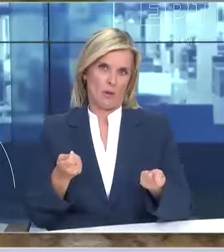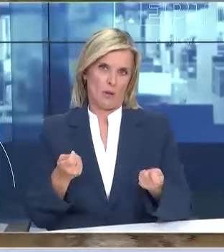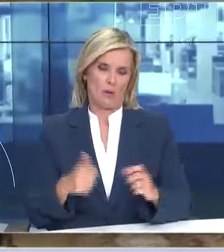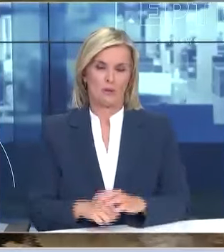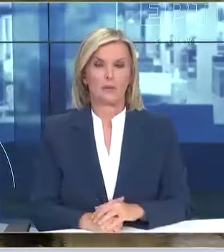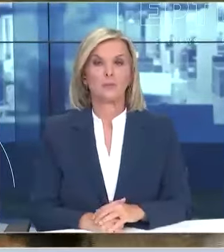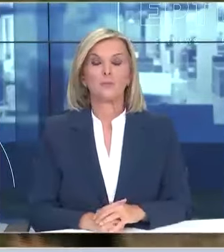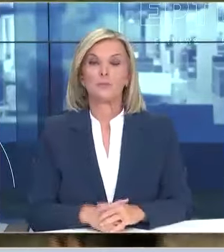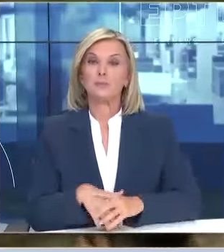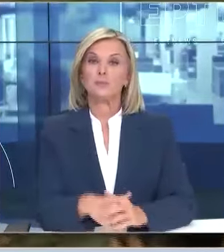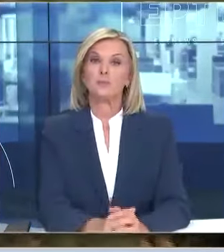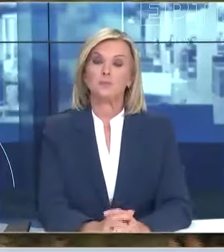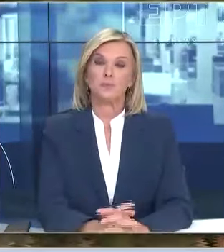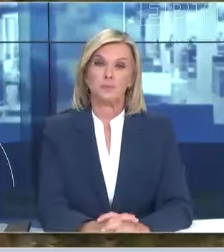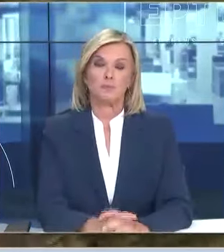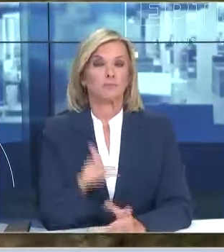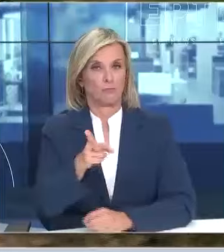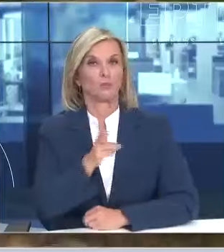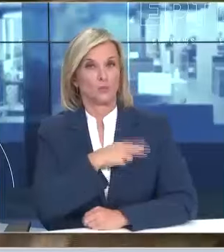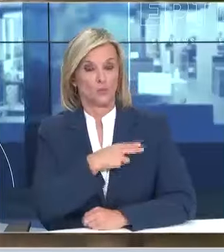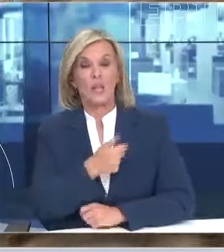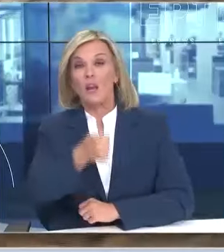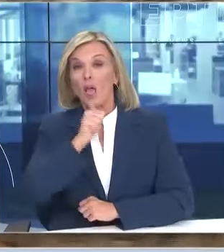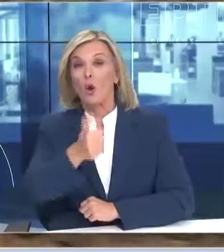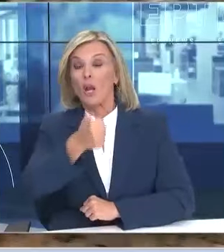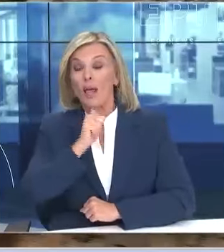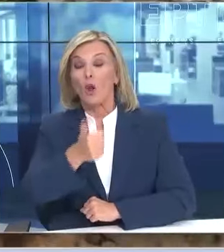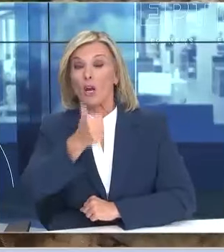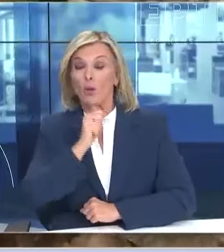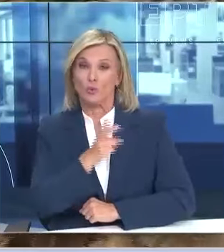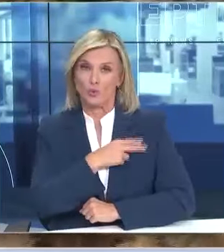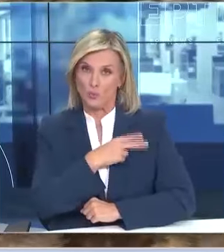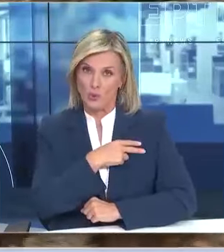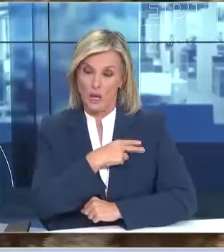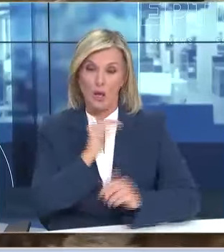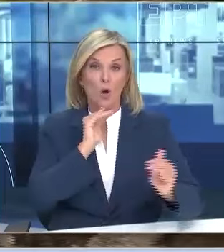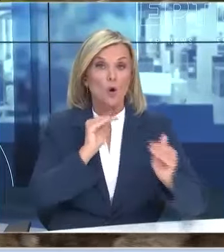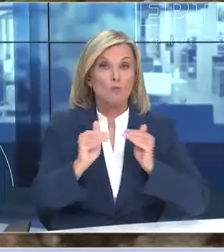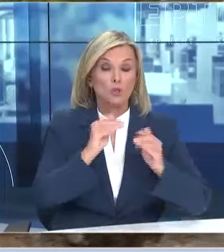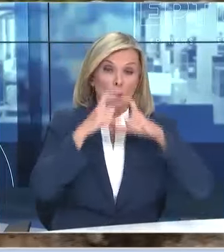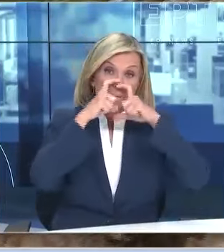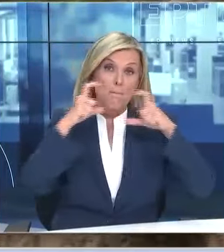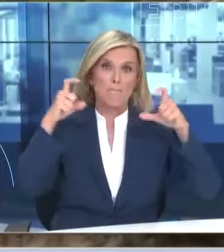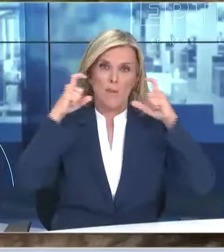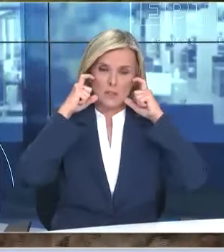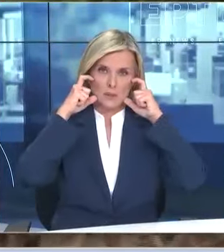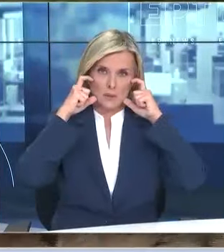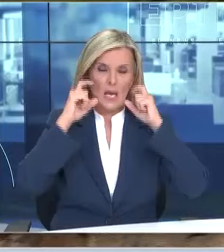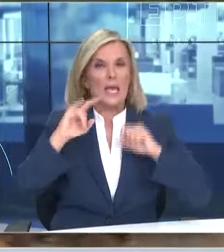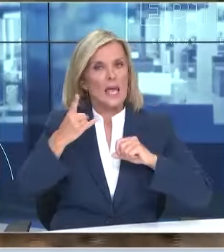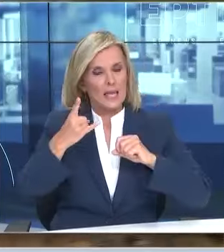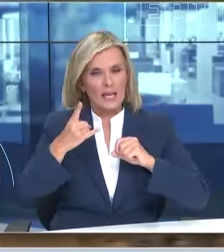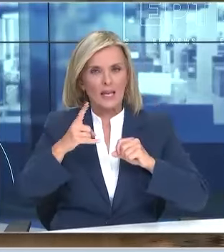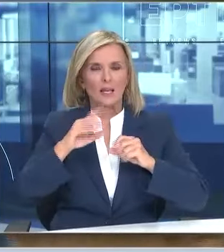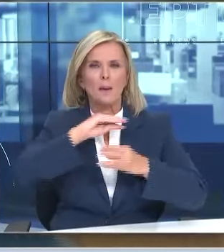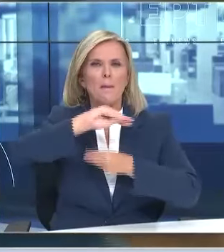μας? Είπατε πολύ σωστά, το θέμα της ενυδάτωσης είναι πολύ σημαντικό. Το θέμα της προστασίας με μια μάσκα ή με ένα βραμμένο